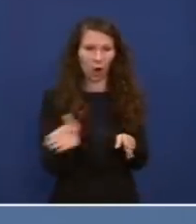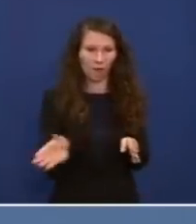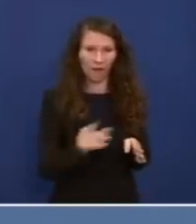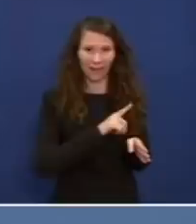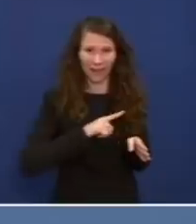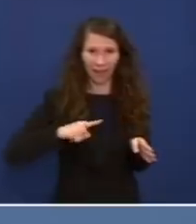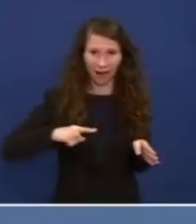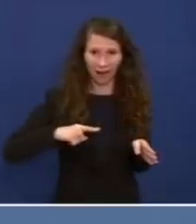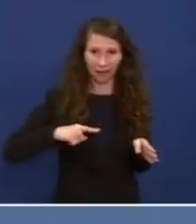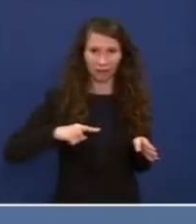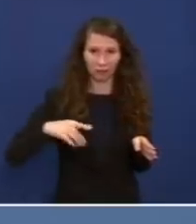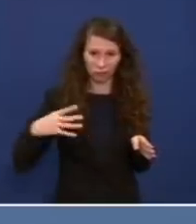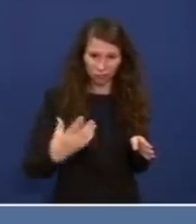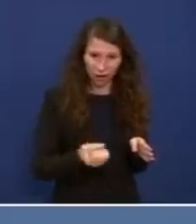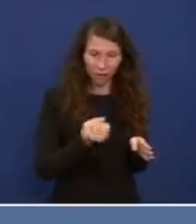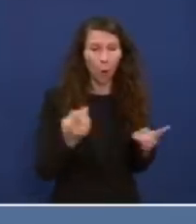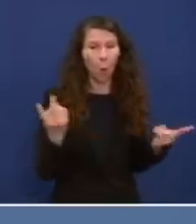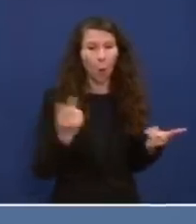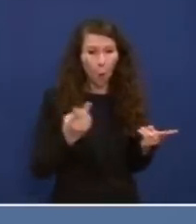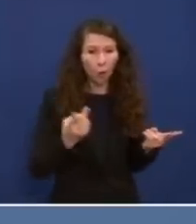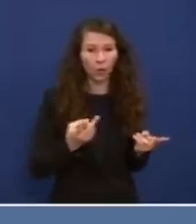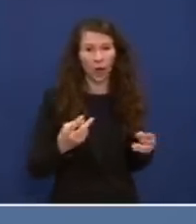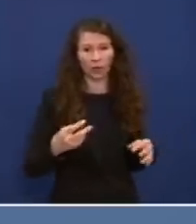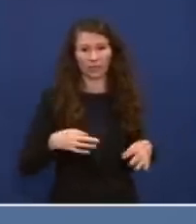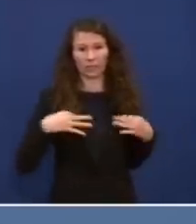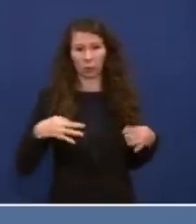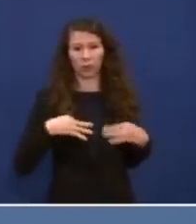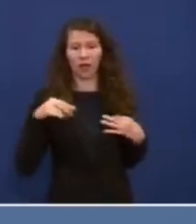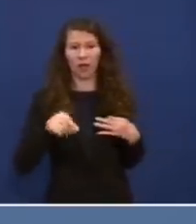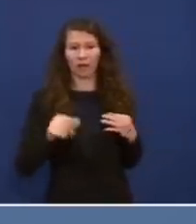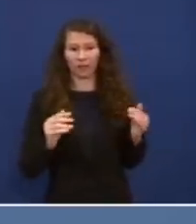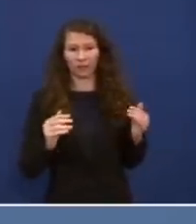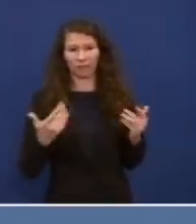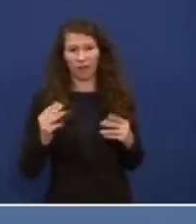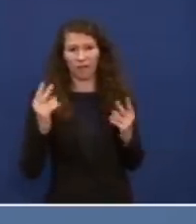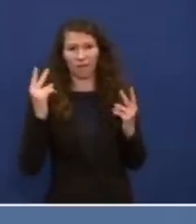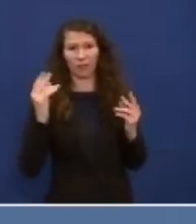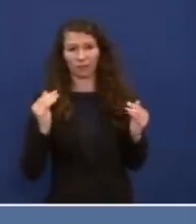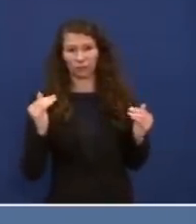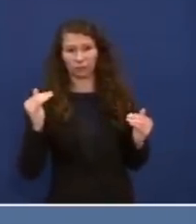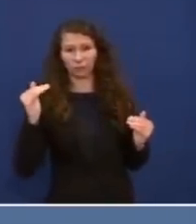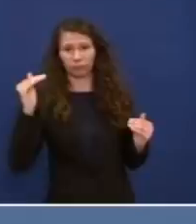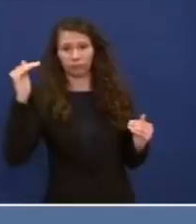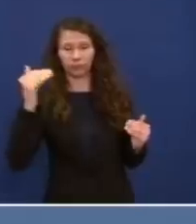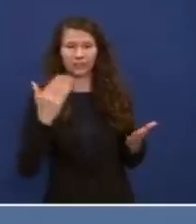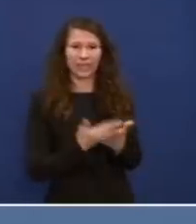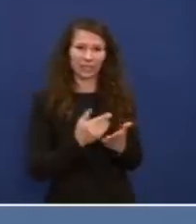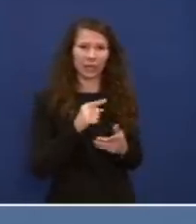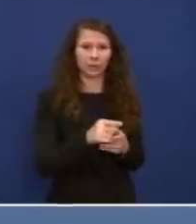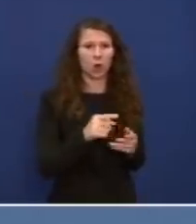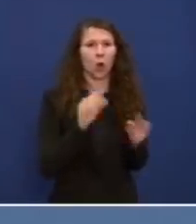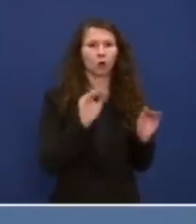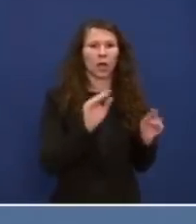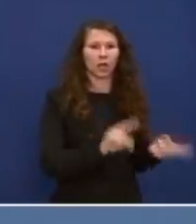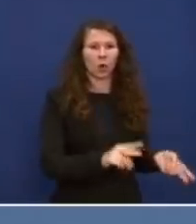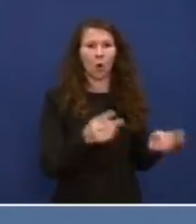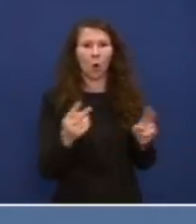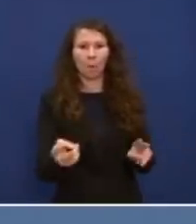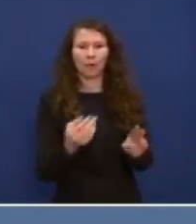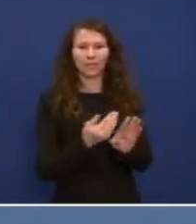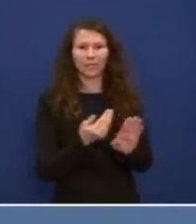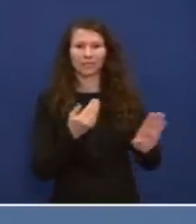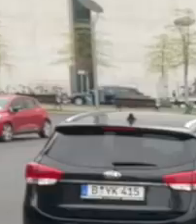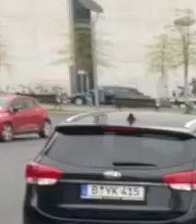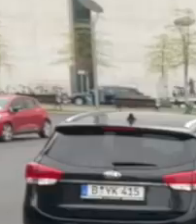unter Gesundheitsgesichtspunkten eben dafür sorgen, dass sie geschlossen werden und dass der Unterricht dann im Distanz- oder, wenn es noch geht, im